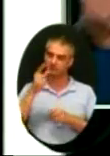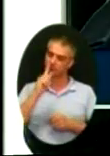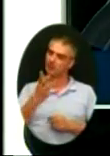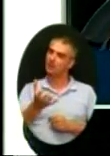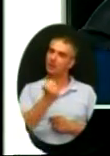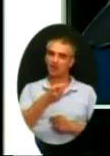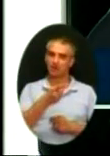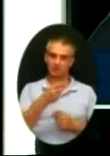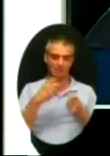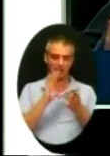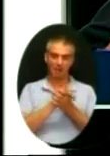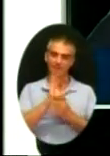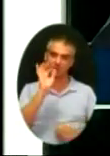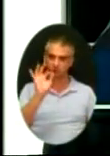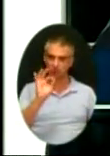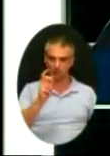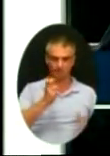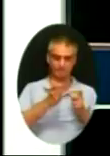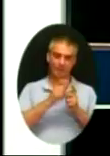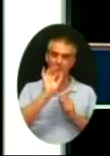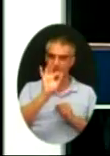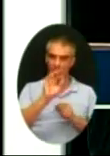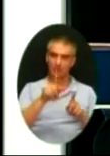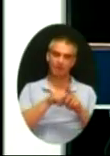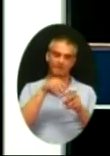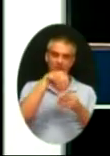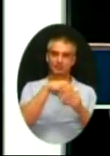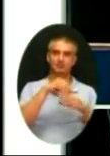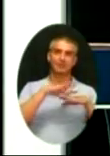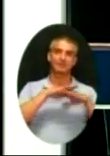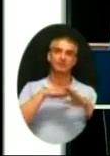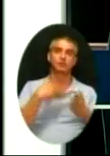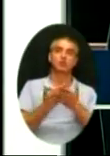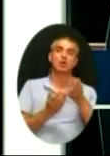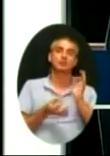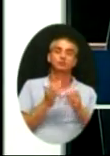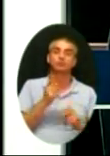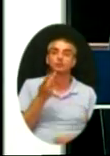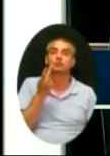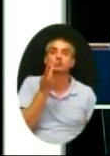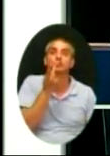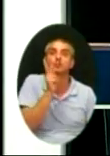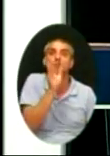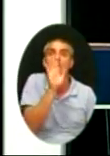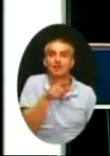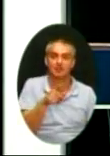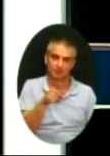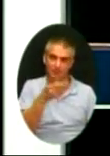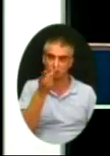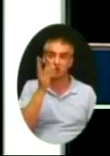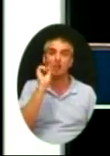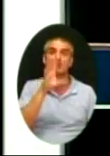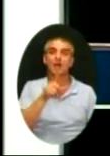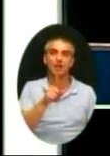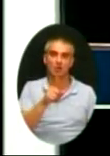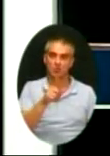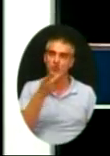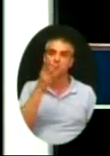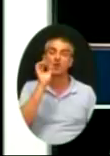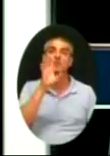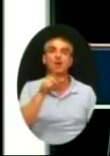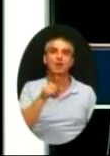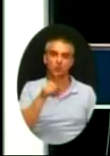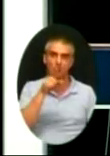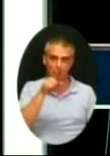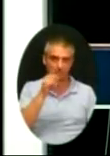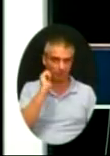תצטרך לקחת חבר שלך מהמפלגה, אותו לשים בתפקיד היועץ המשפטי. ויותר חמור מזה, יותר חמור